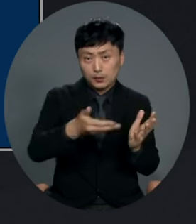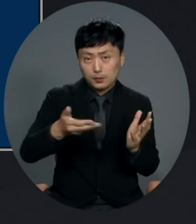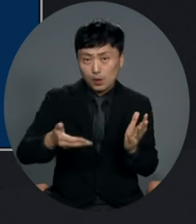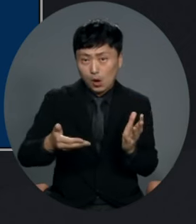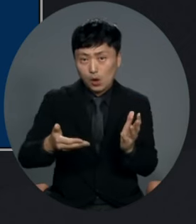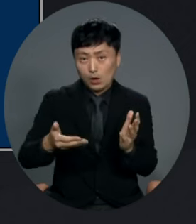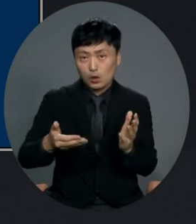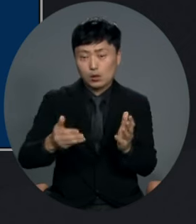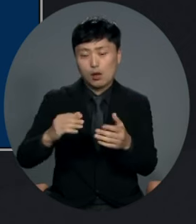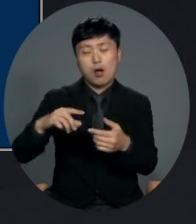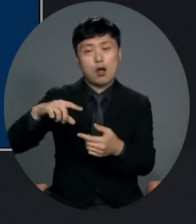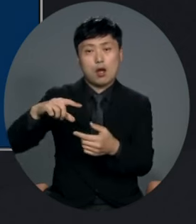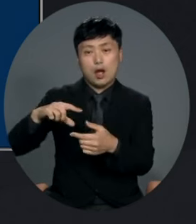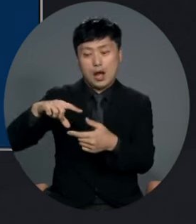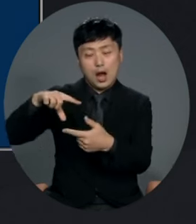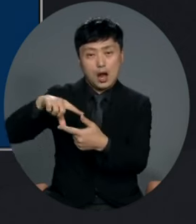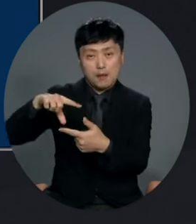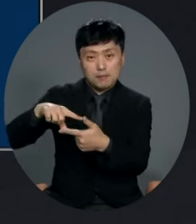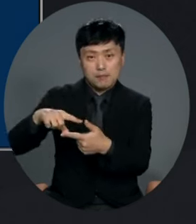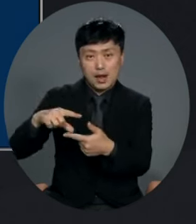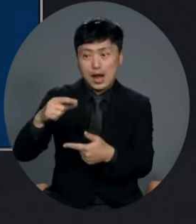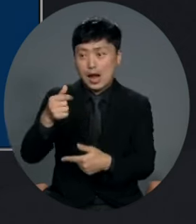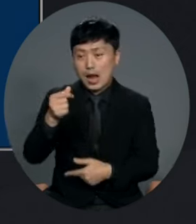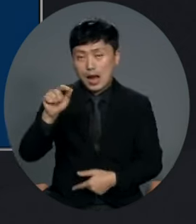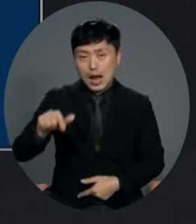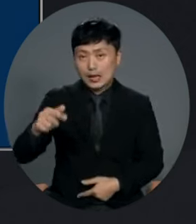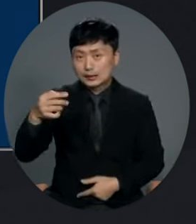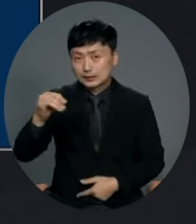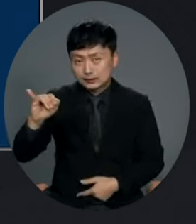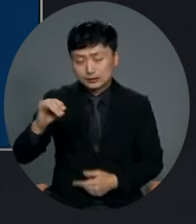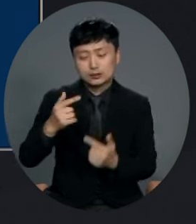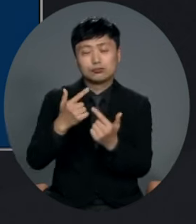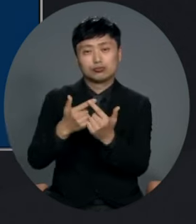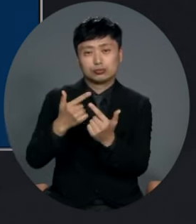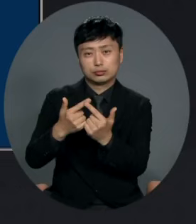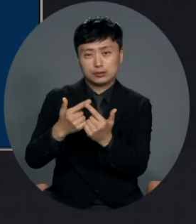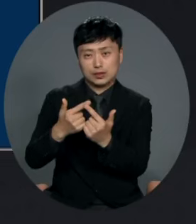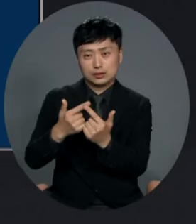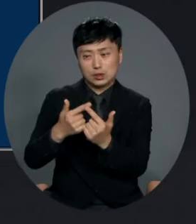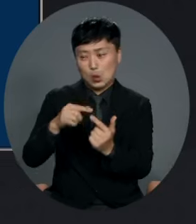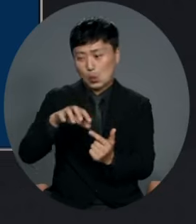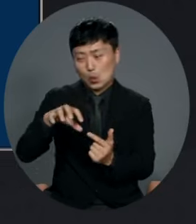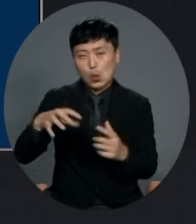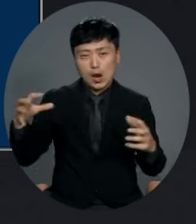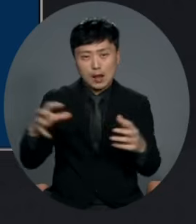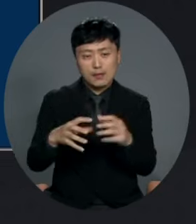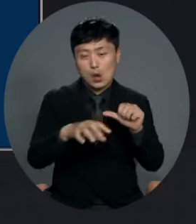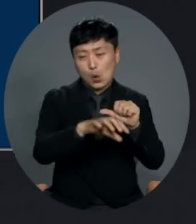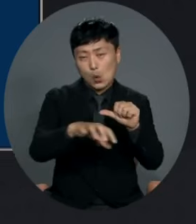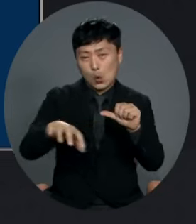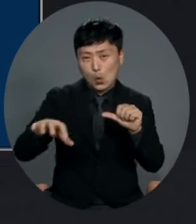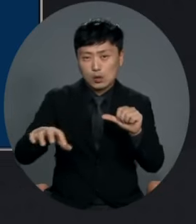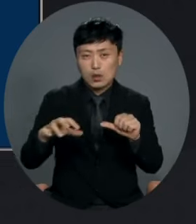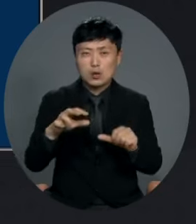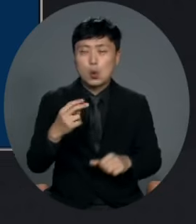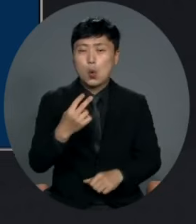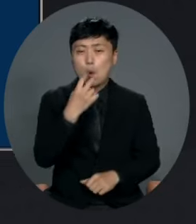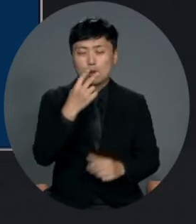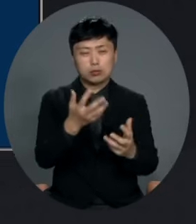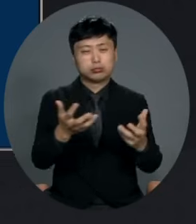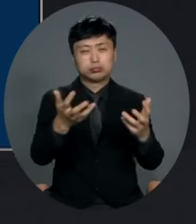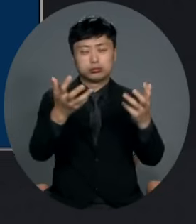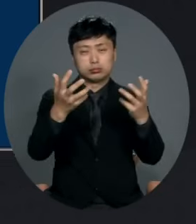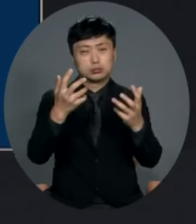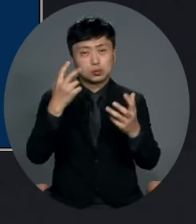경남합천 조수지 부산 대동 부도와 삼치 등 다섯 곳에서 에어로 조사를 했습니다